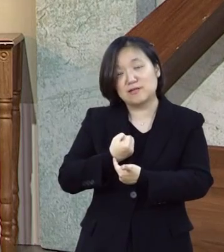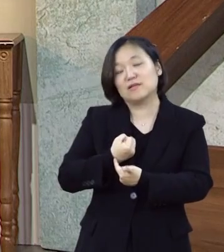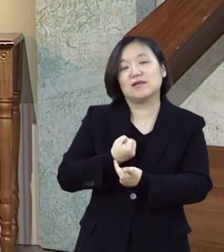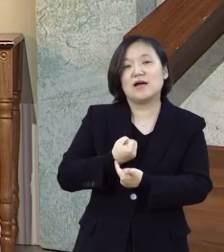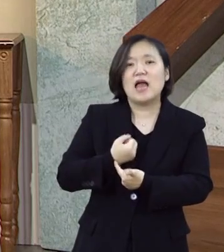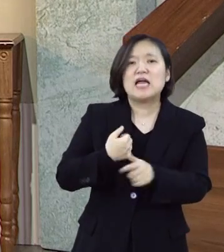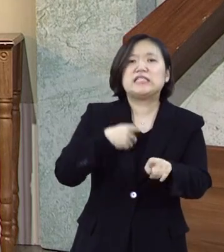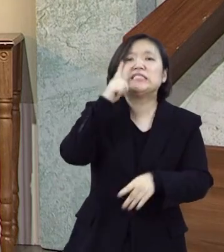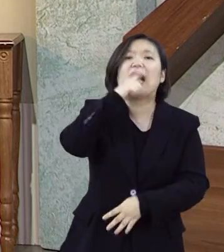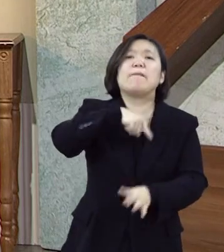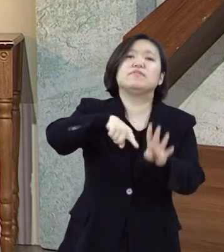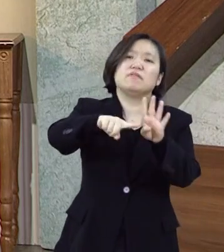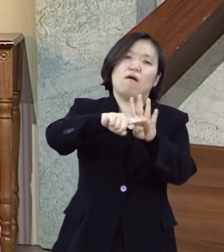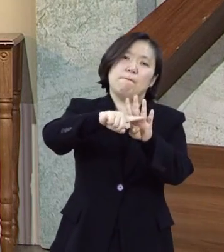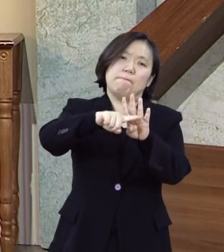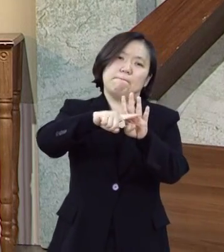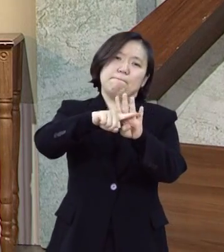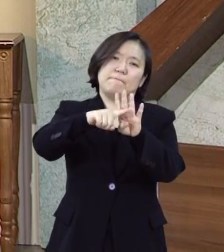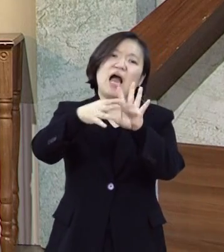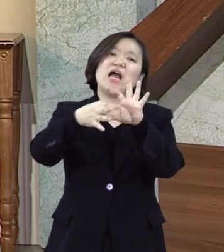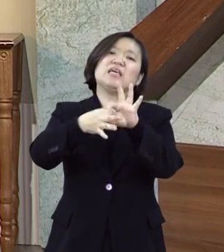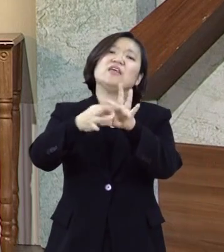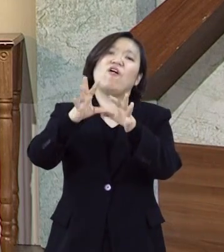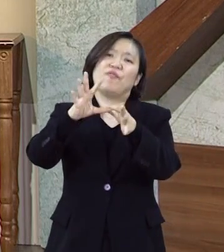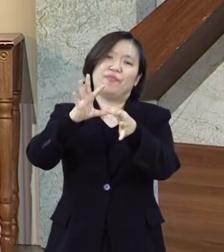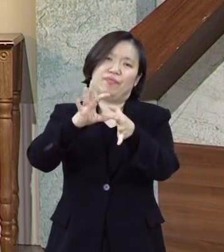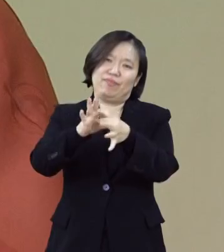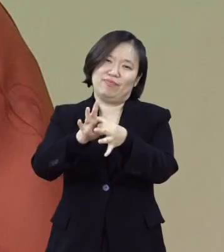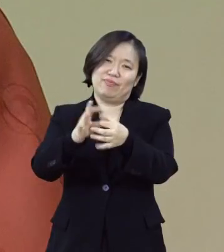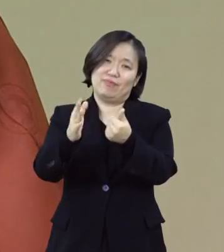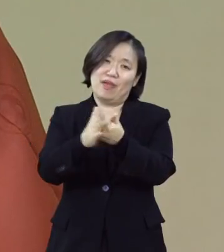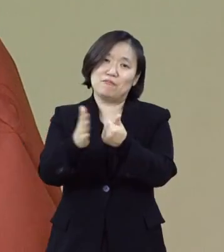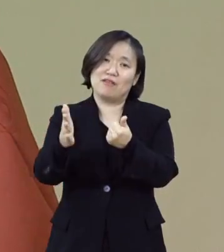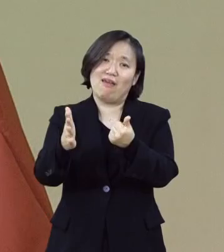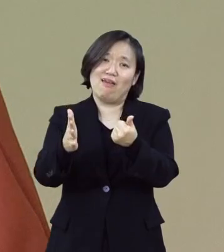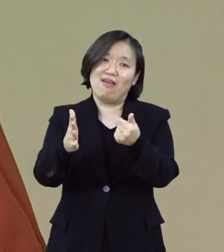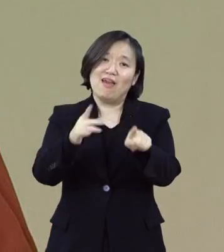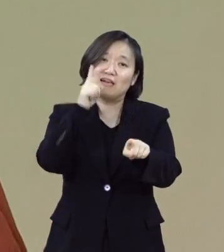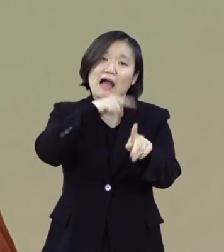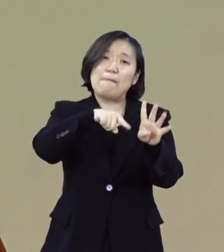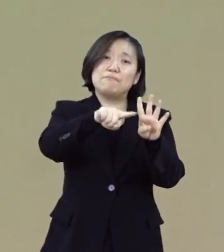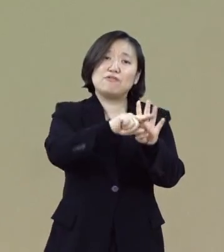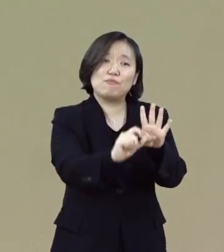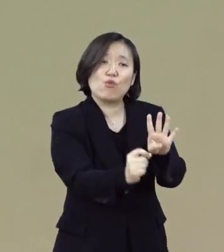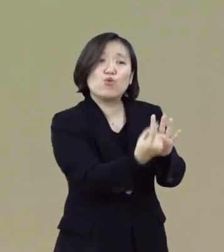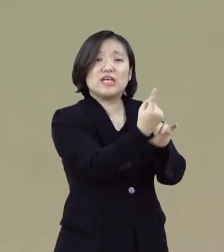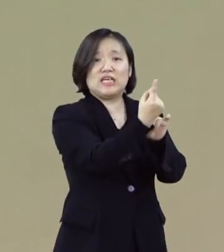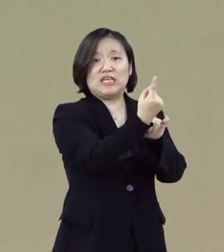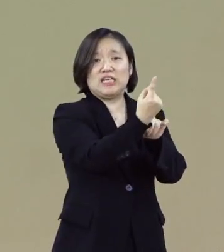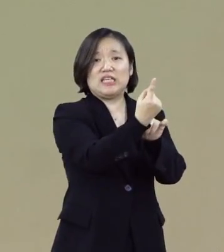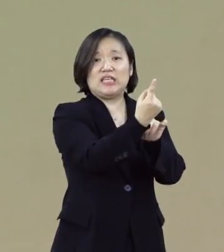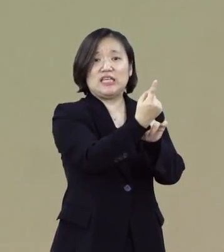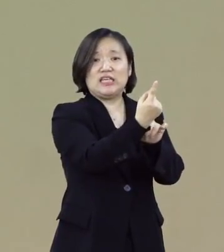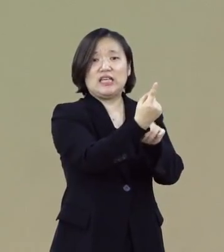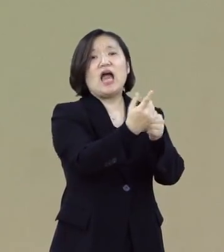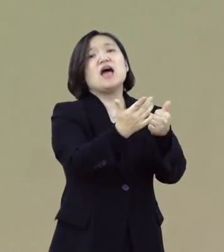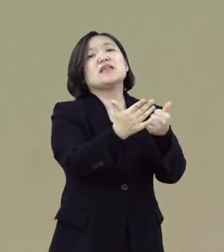그 업의 인연으로 이 수행자는 그